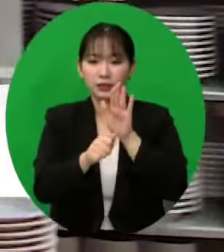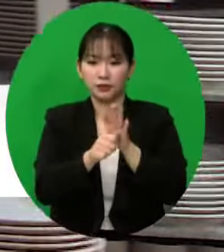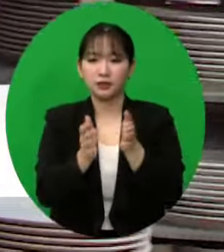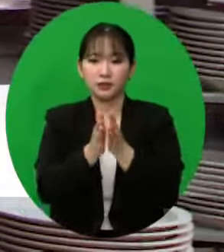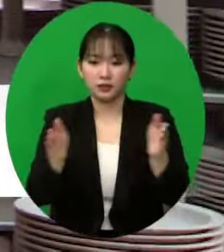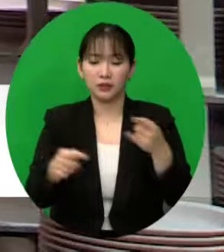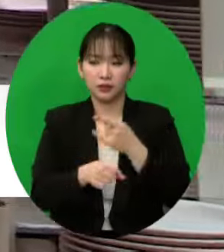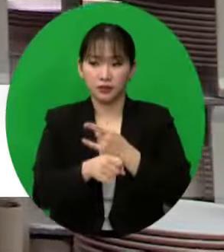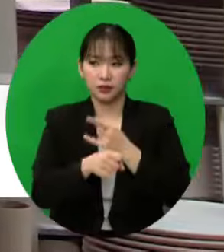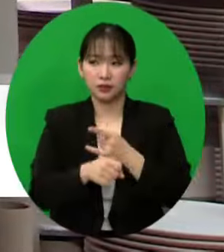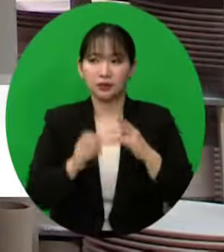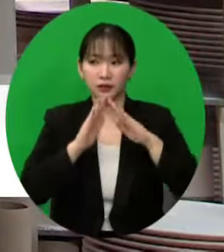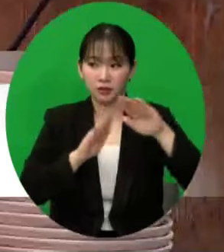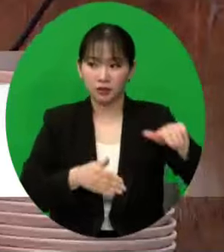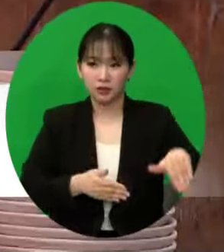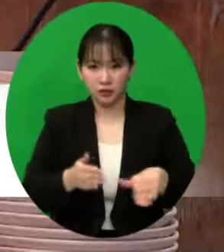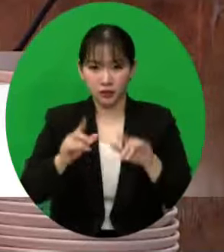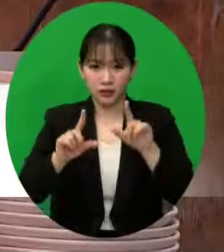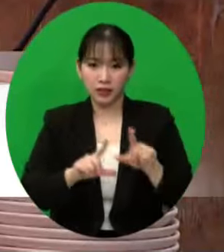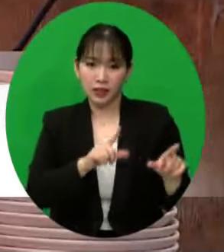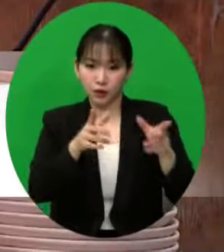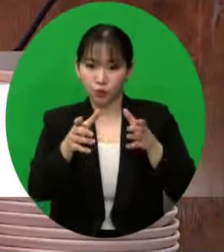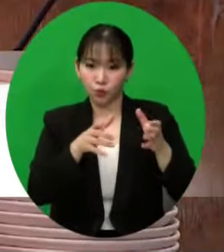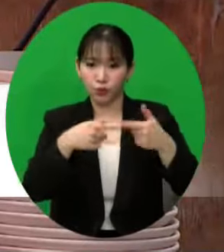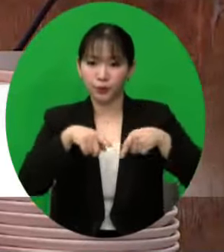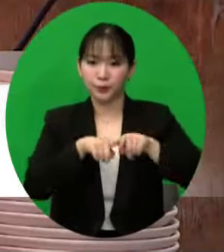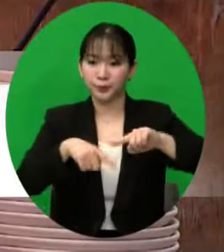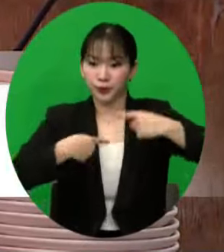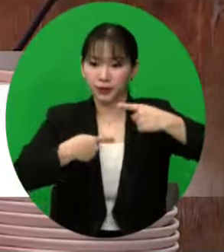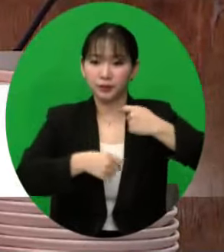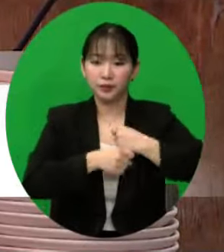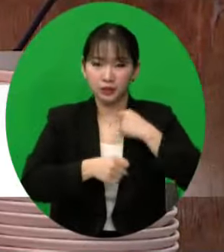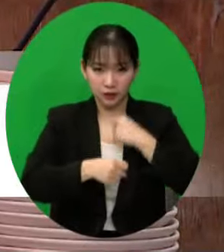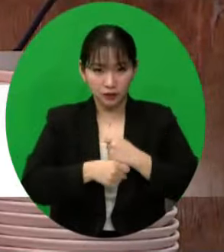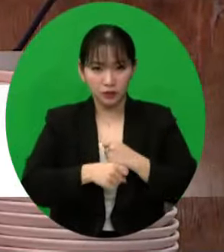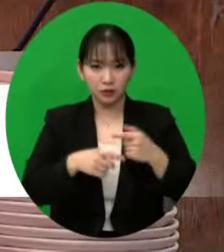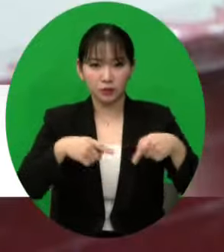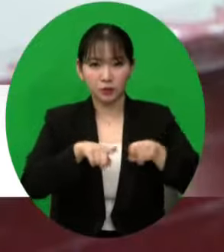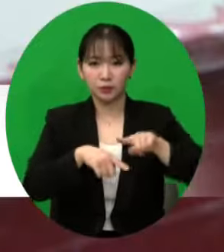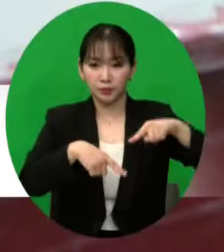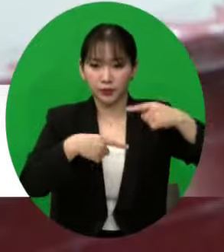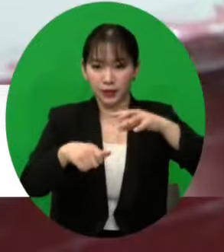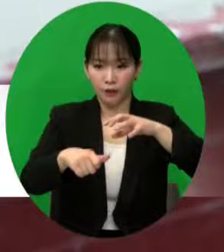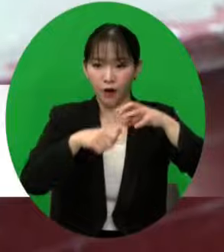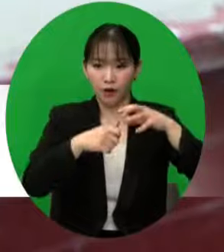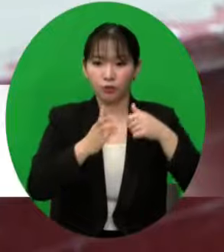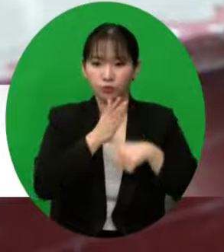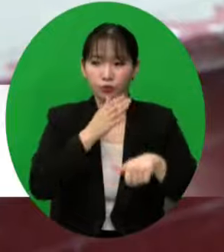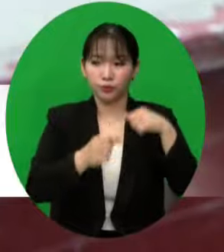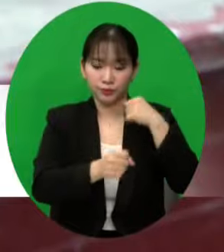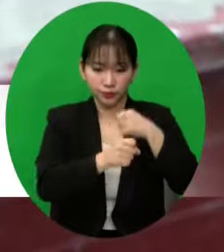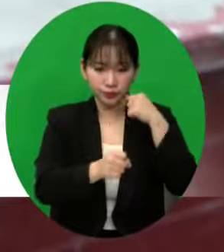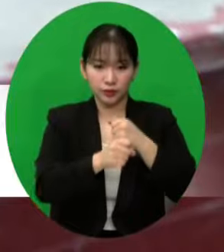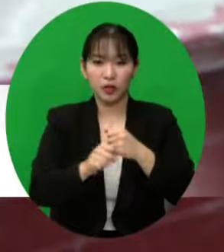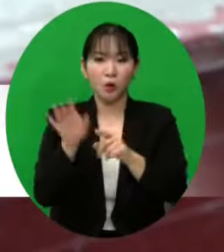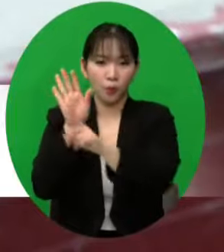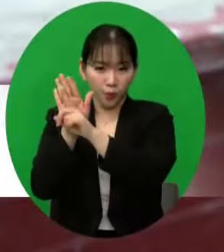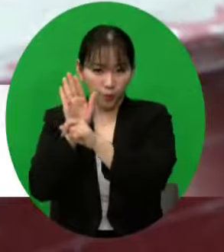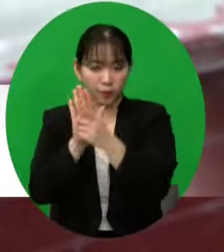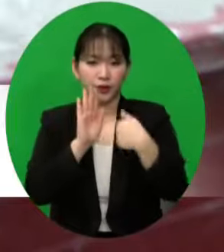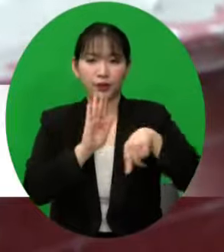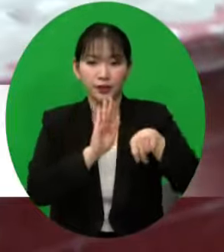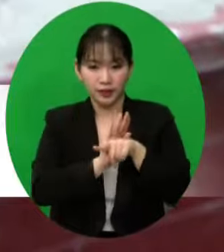추진합니다. 전라남도는 생활 도자 공동 브랜드 개발과 공동 브랜드 적용 상품 제작, 제품 홍보를